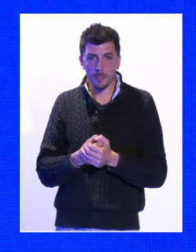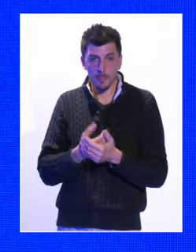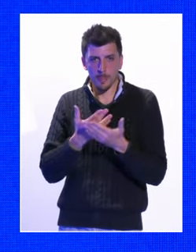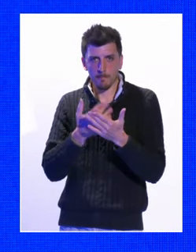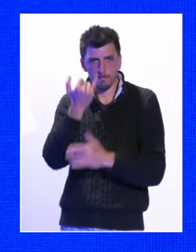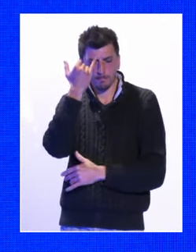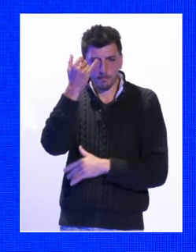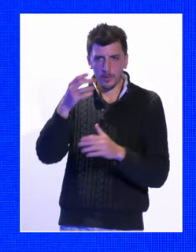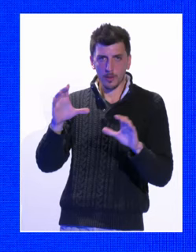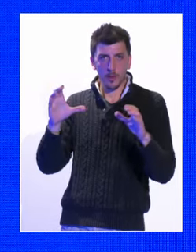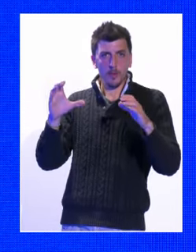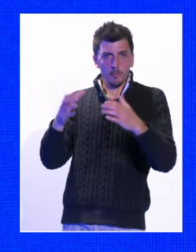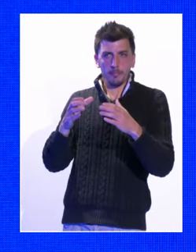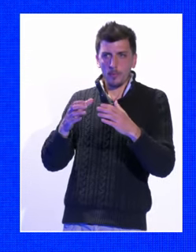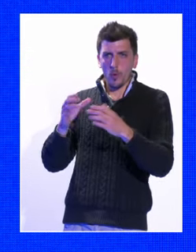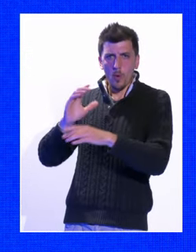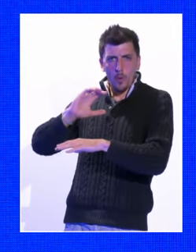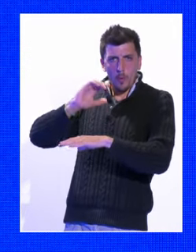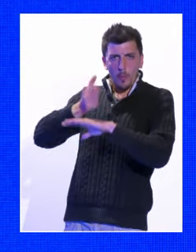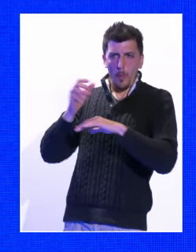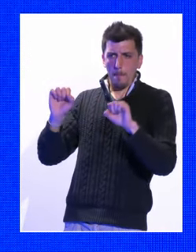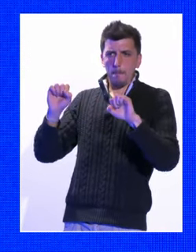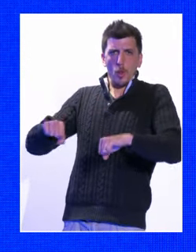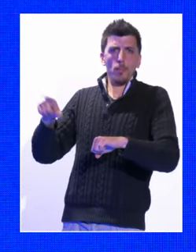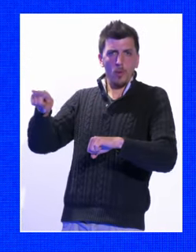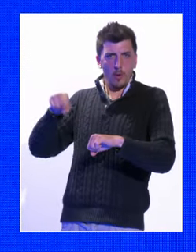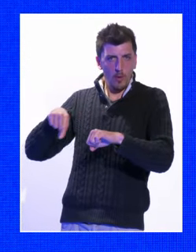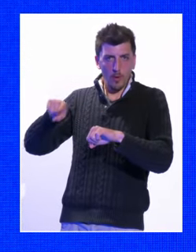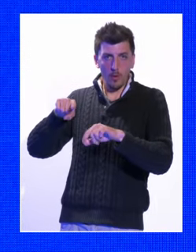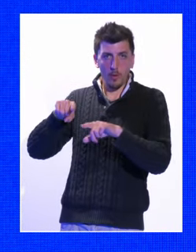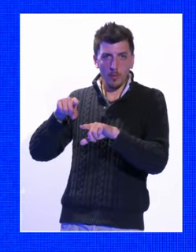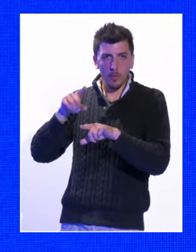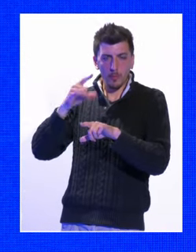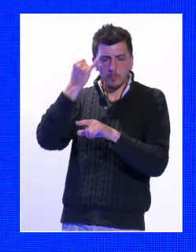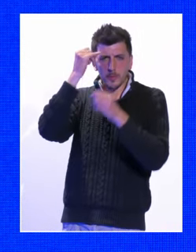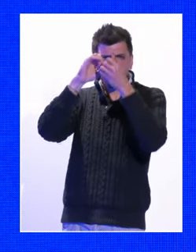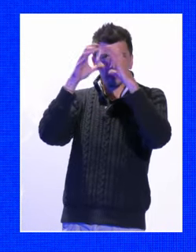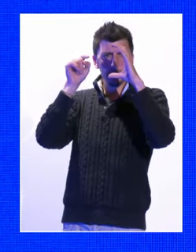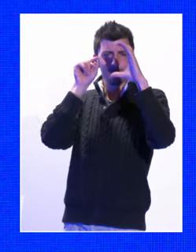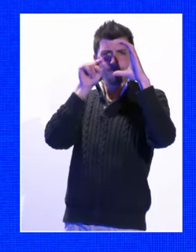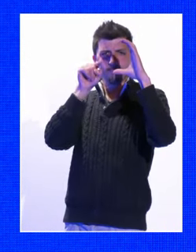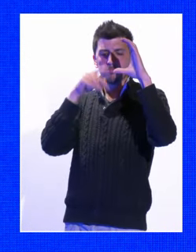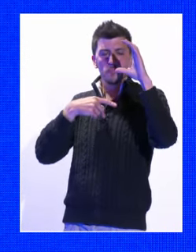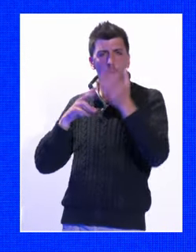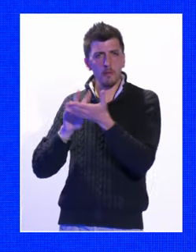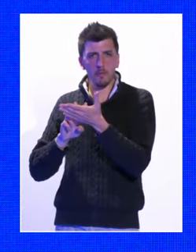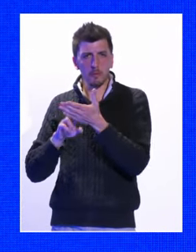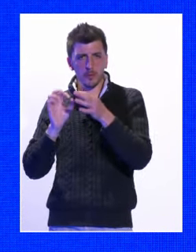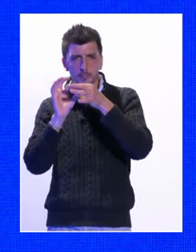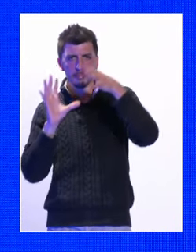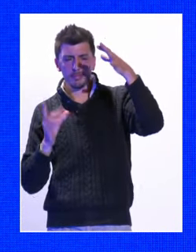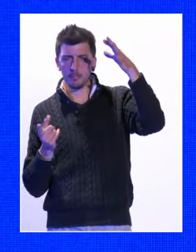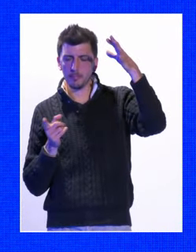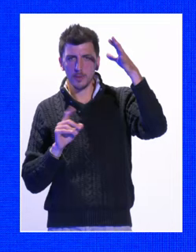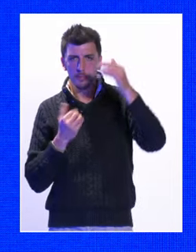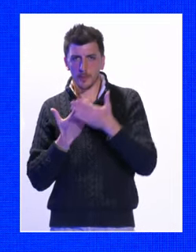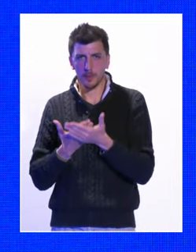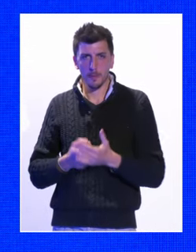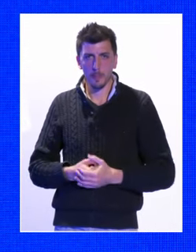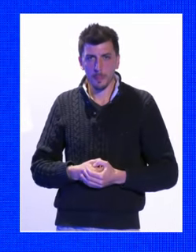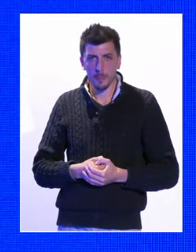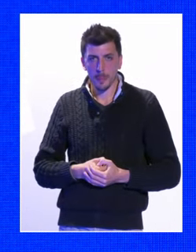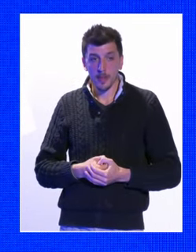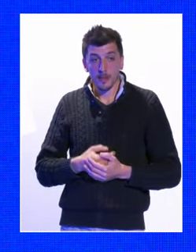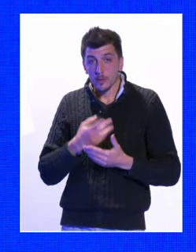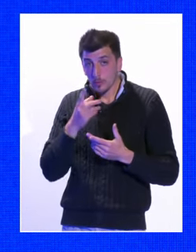menace d'un côté ou de l'autre est une idée qui ne correspond pas à la réalité. Et je crois qu'il est bon que nous